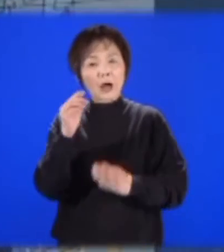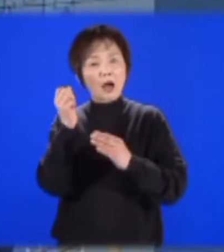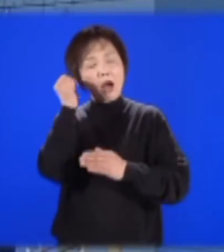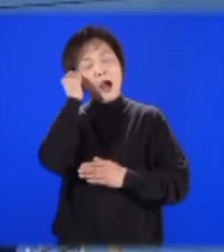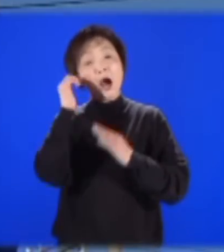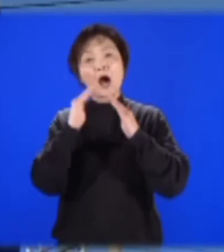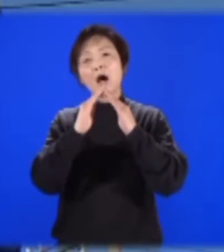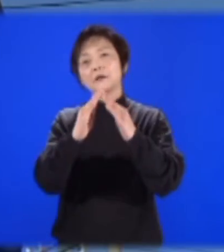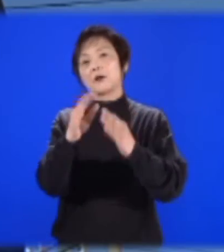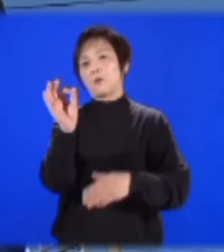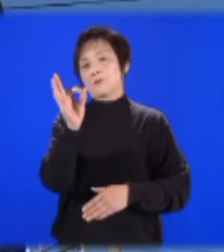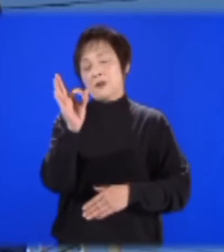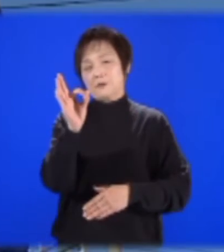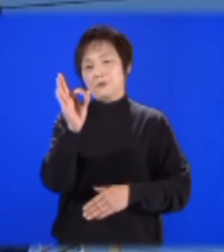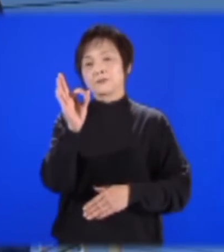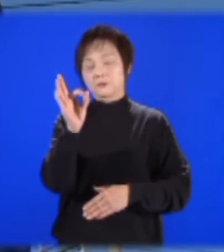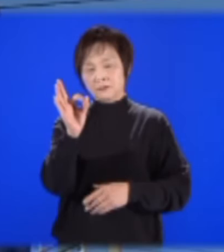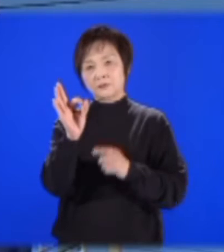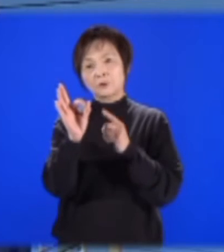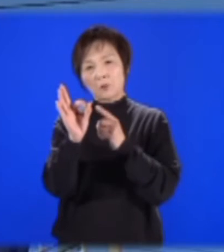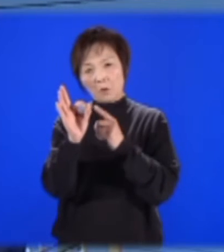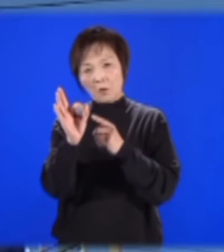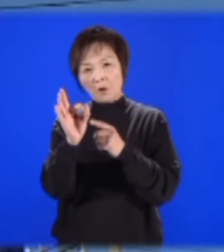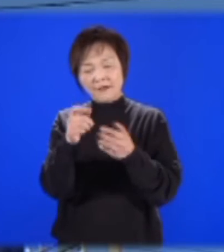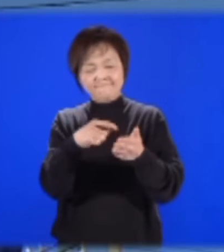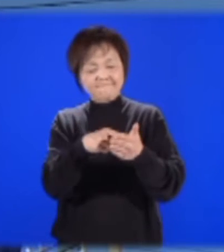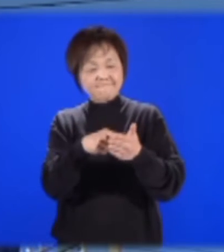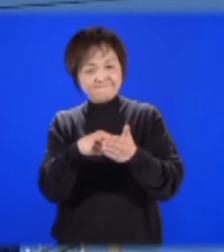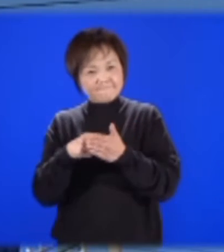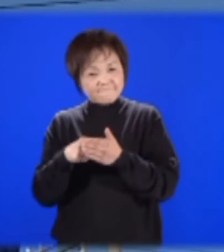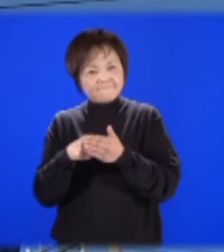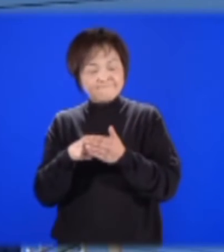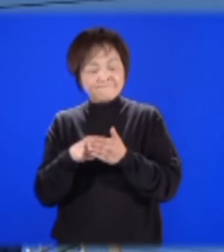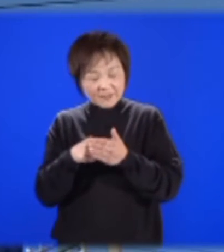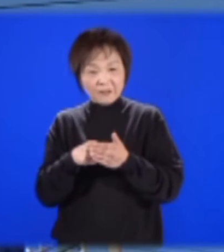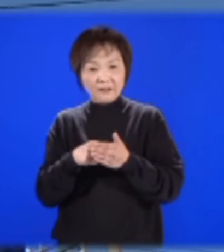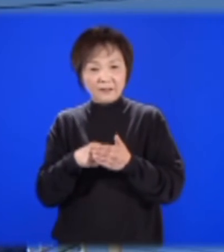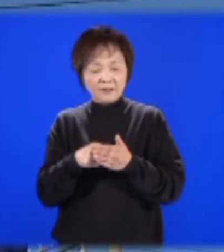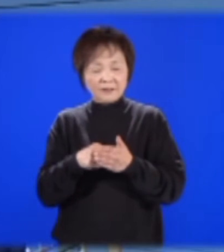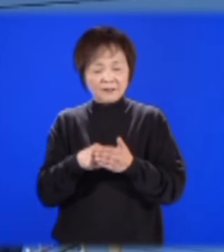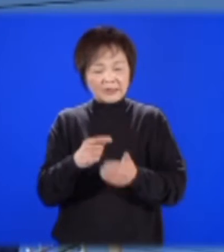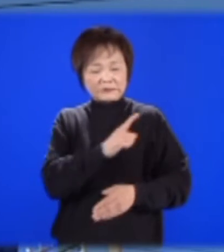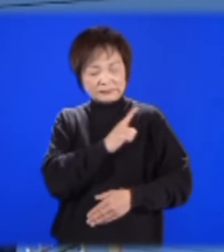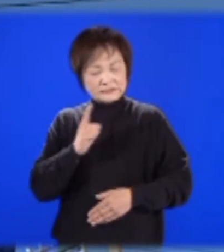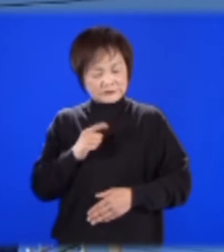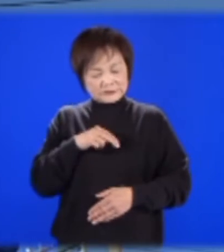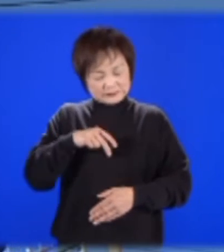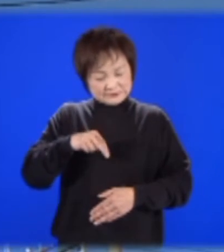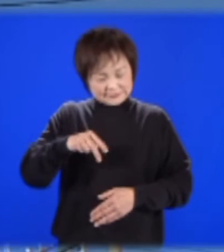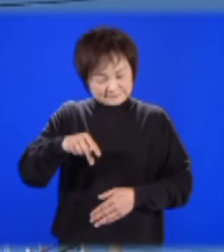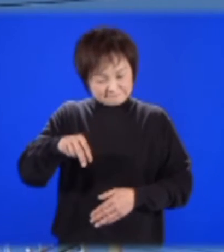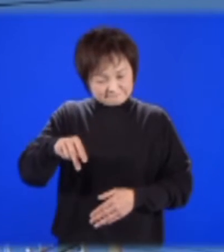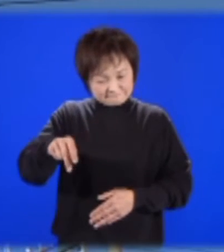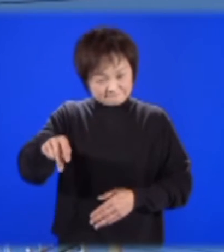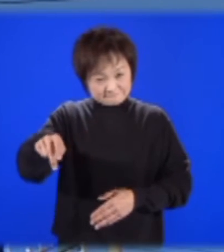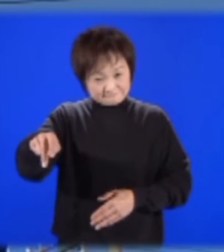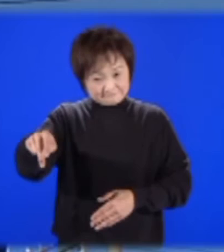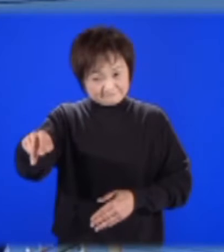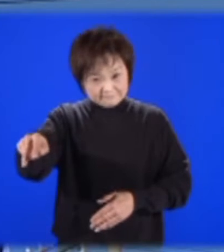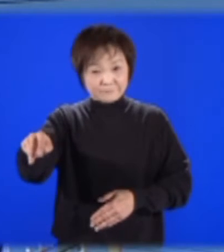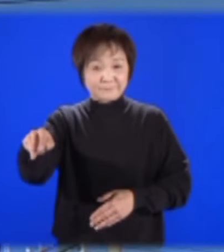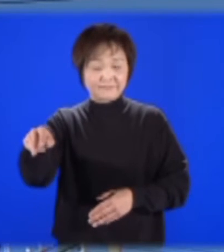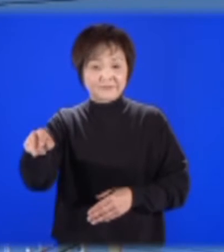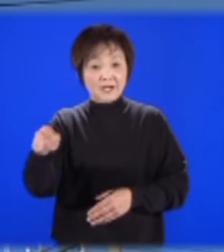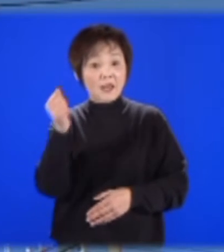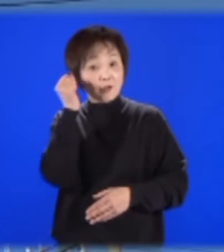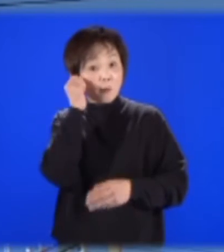半分ぐらいは旅籠賃なんですね。ですから、少しでも、長く歩いて、泊まる回